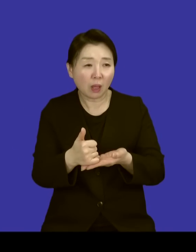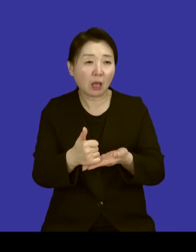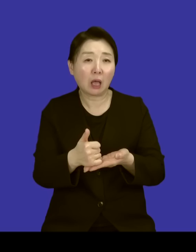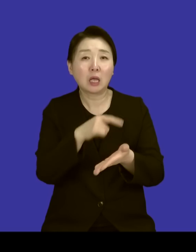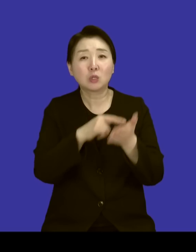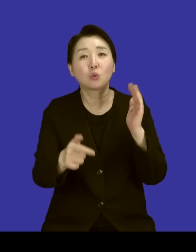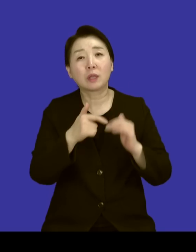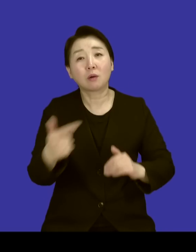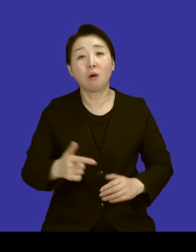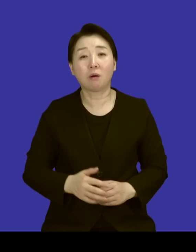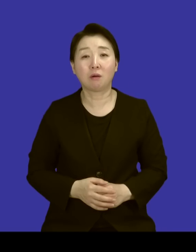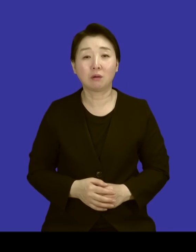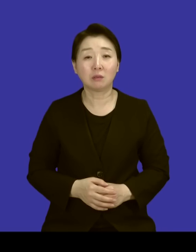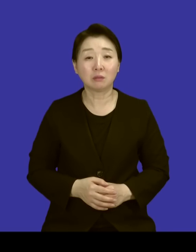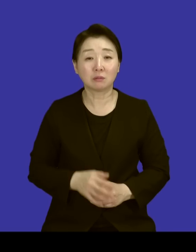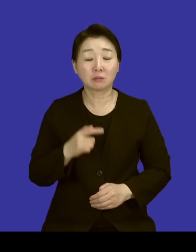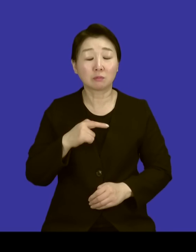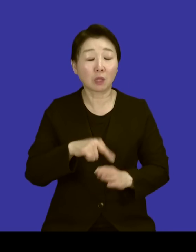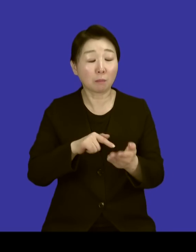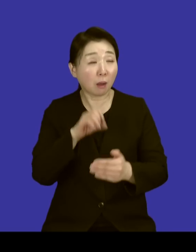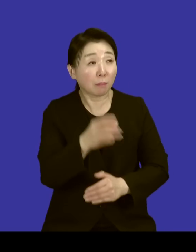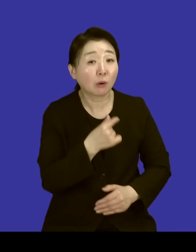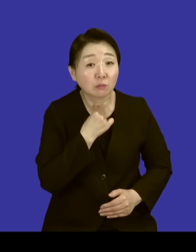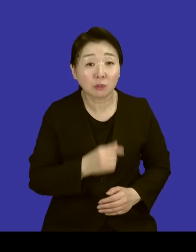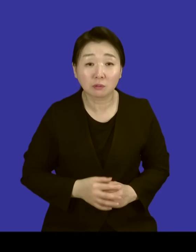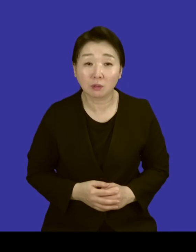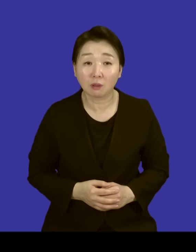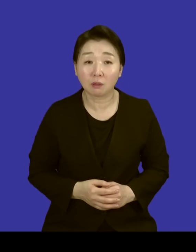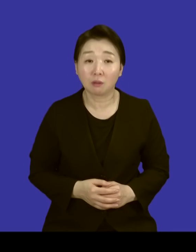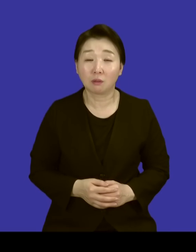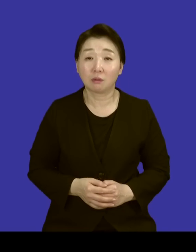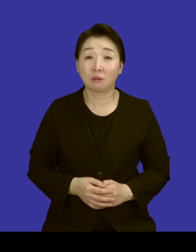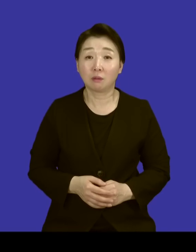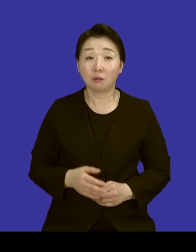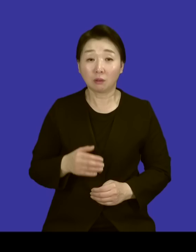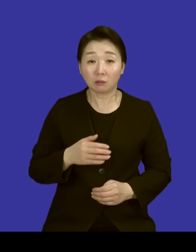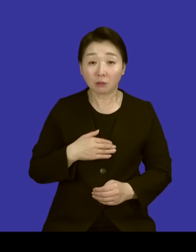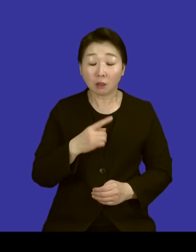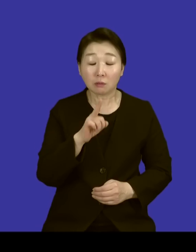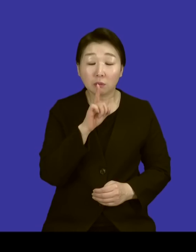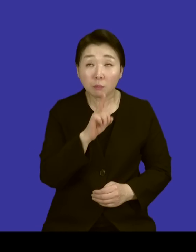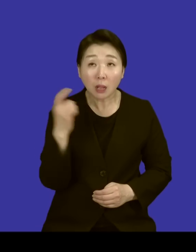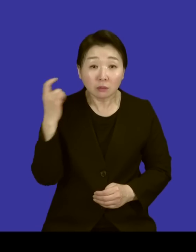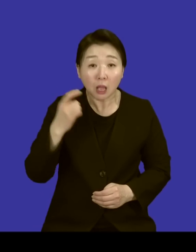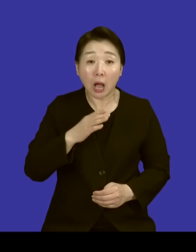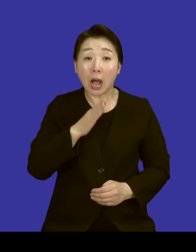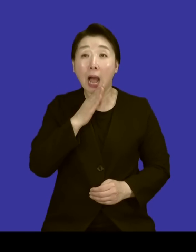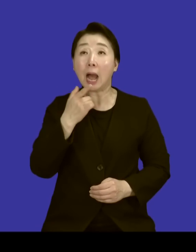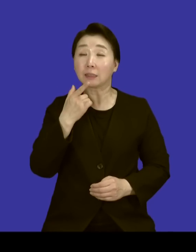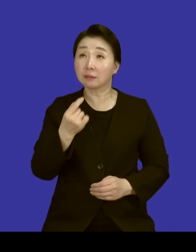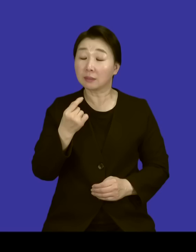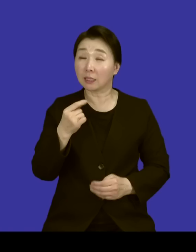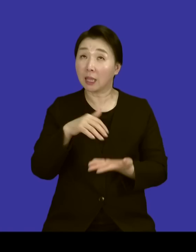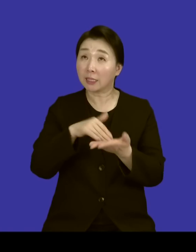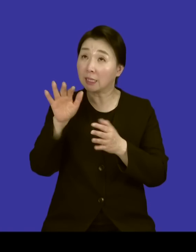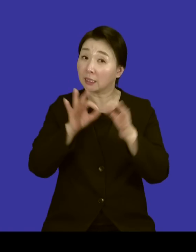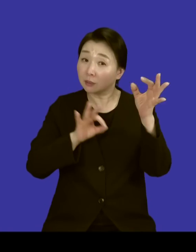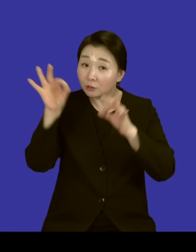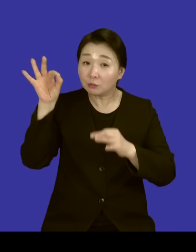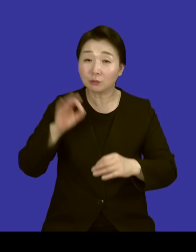심해지죠. 그러시는 거예요. 지금 제 마음속에 그거 하고 싶었거든요. 네, 근데 그게 저는 진짜로. 그 말을 듣는데 진짜네? 생각이